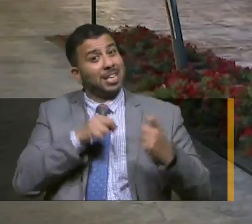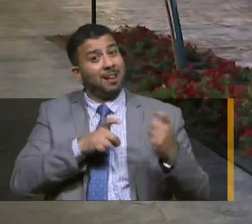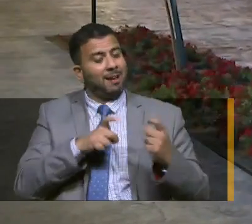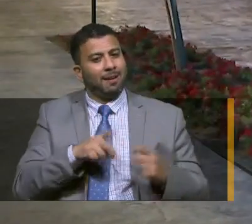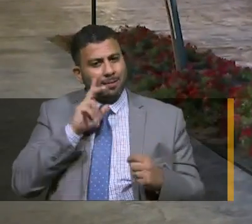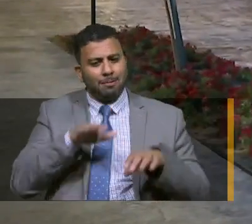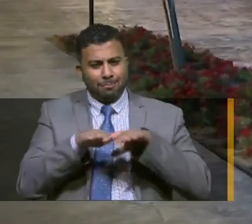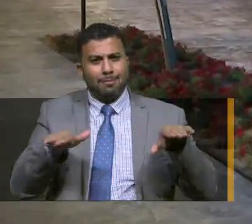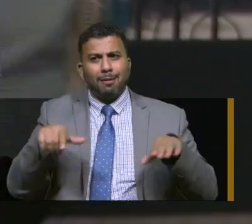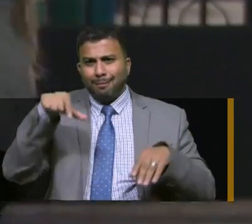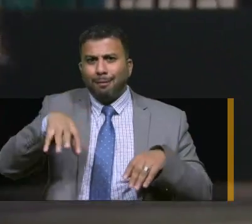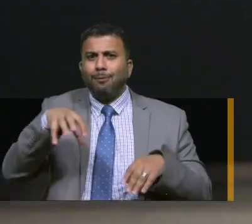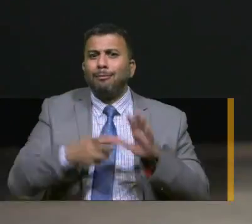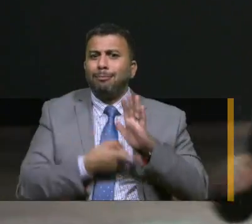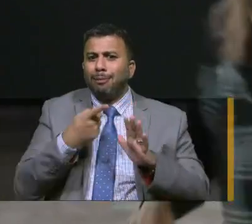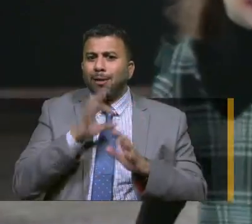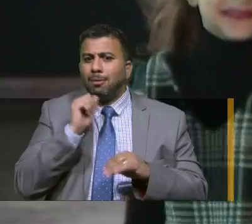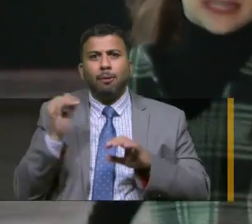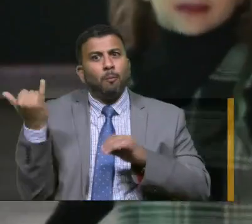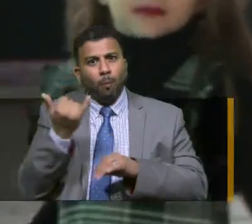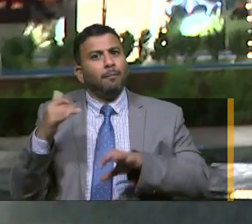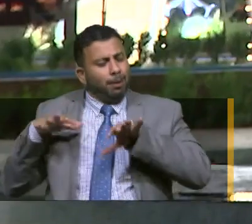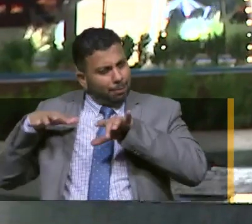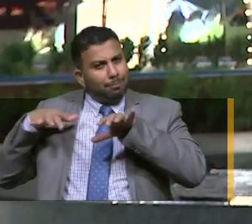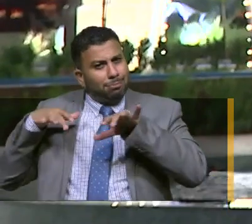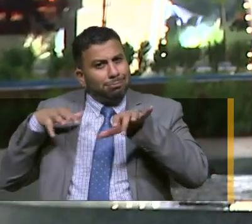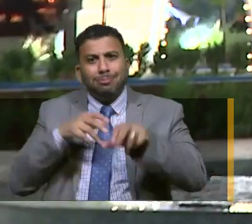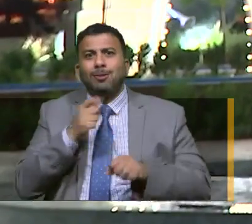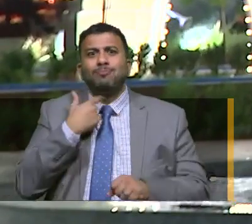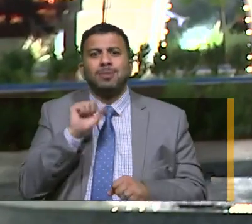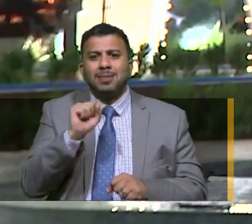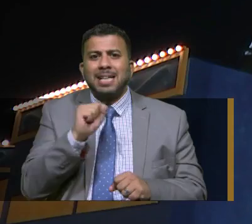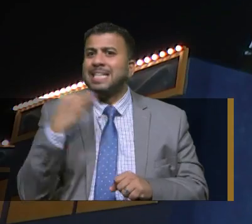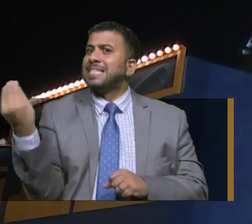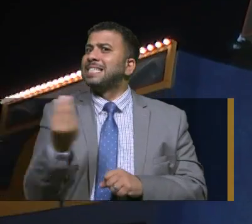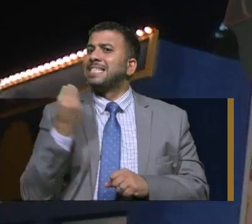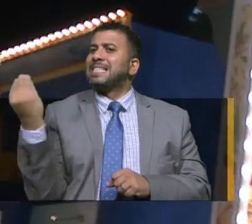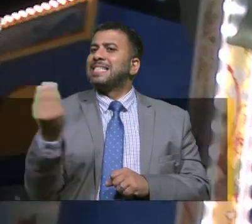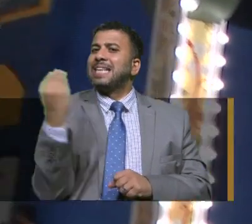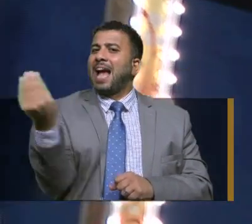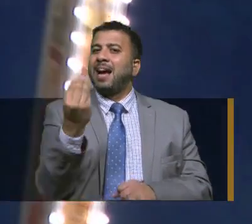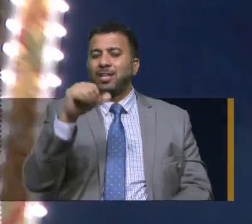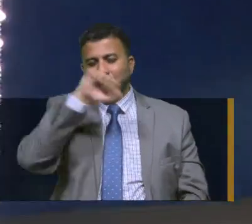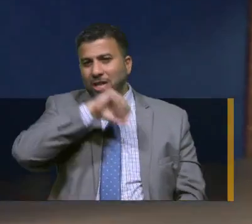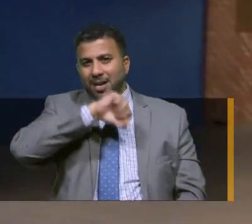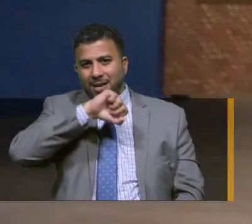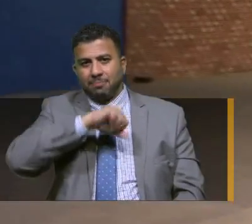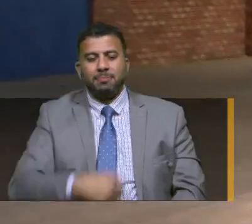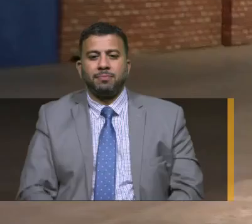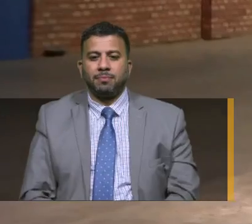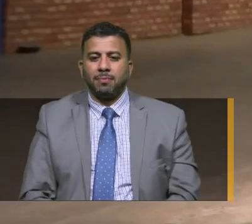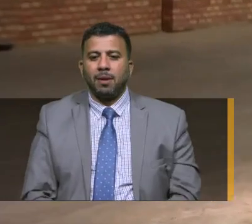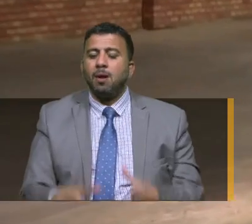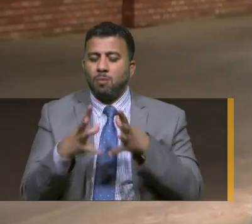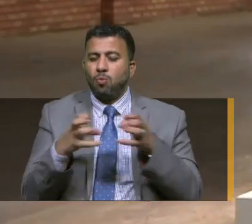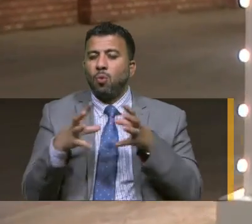على مستوى المنطقة كمقصد مهم يعزز الرصيد السياحي للإمارة.